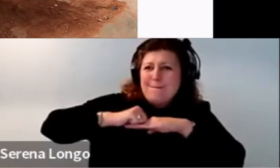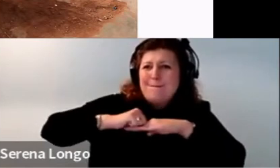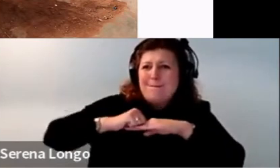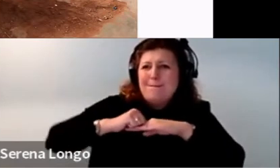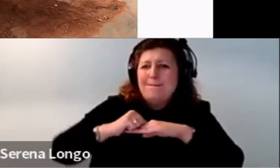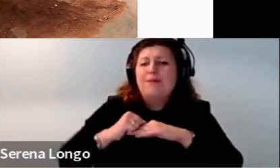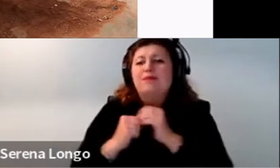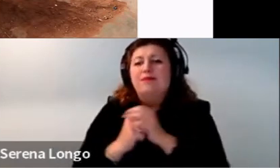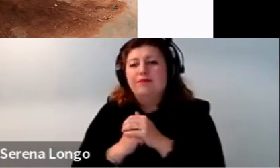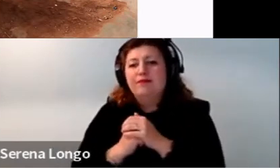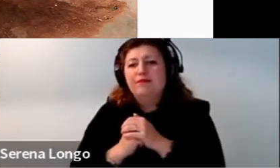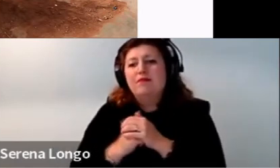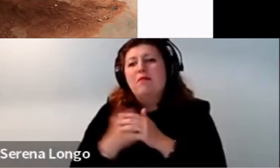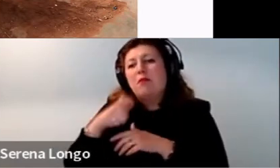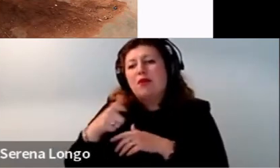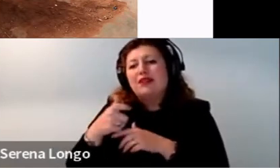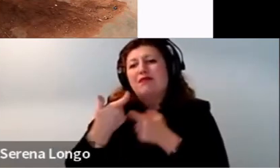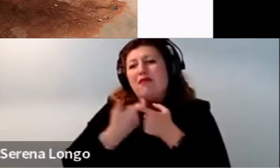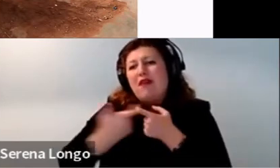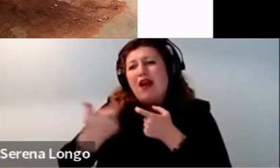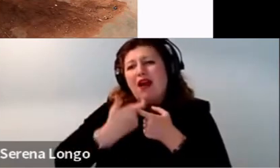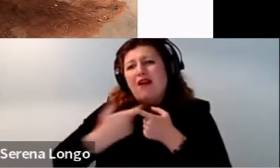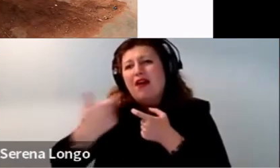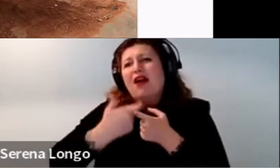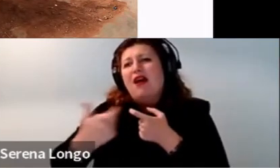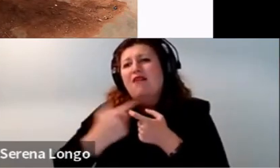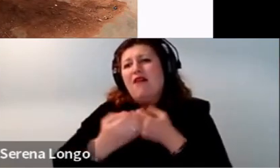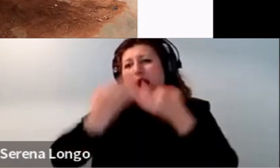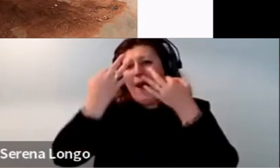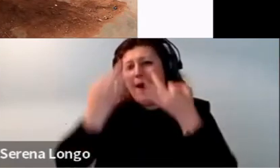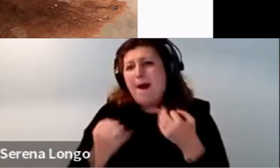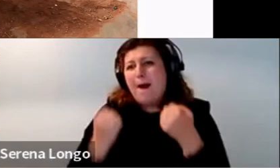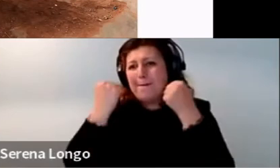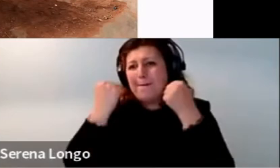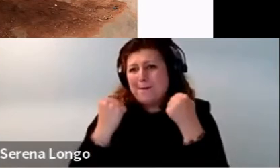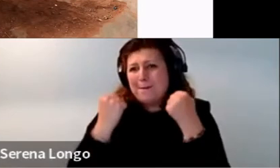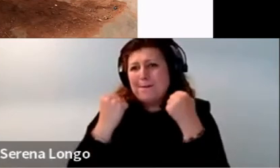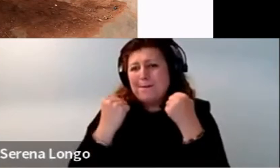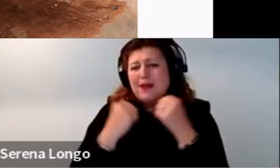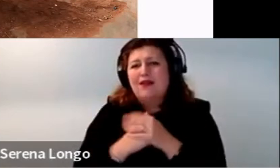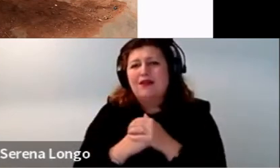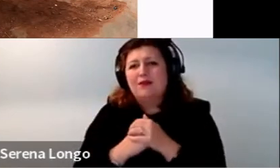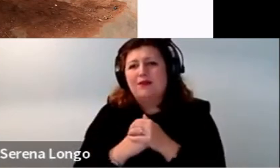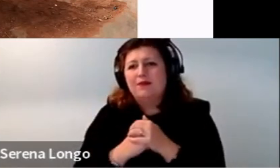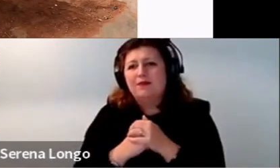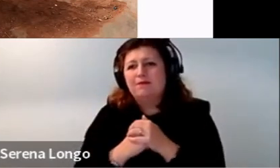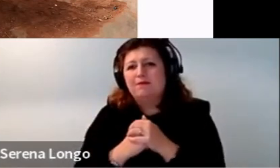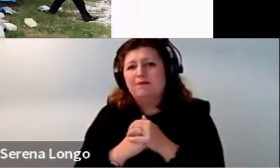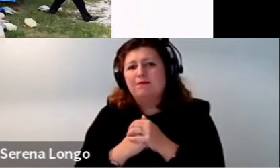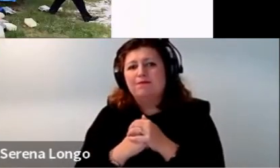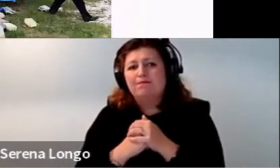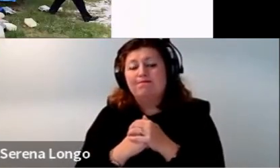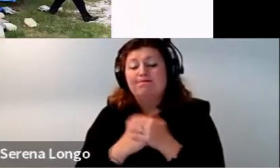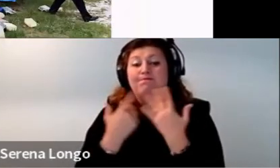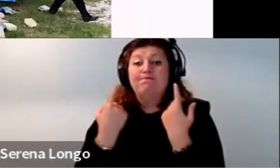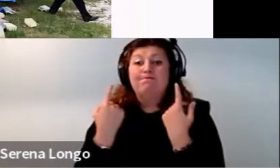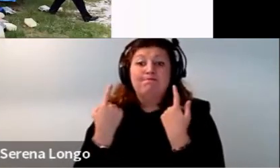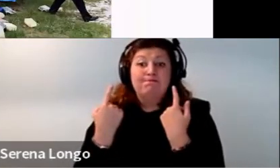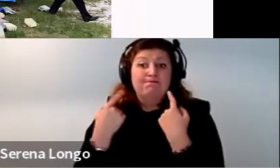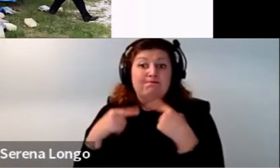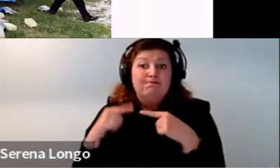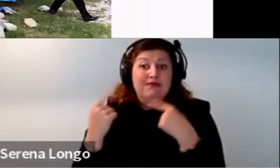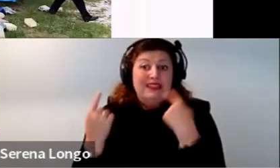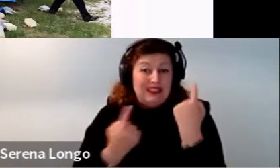la resistenza fosse nel tempo migliore e ovviamente anche dei giunti di idratazione. Il fatto che